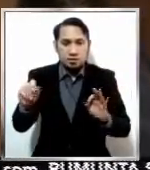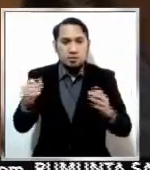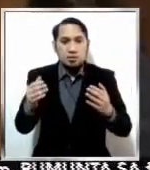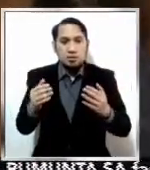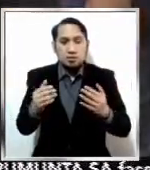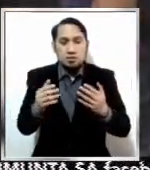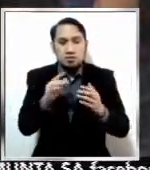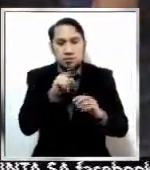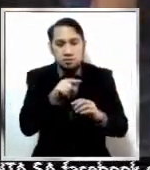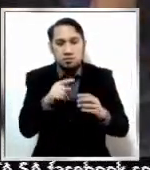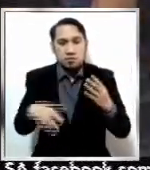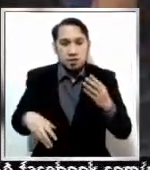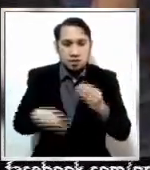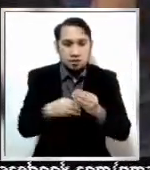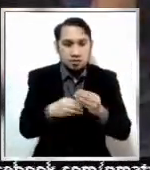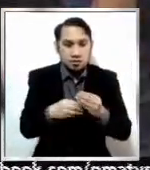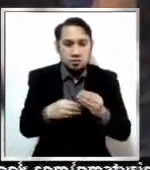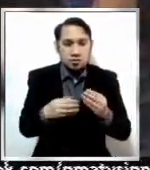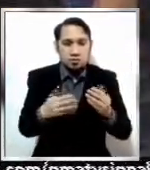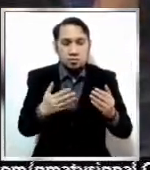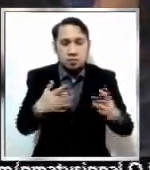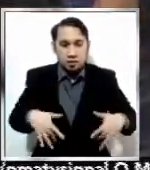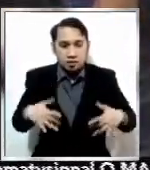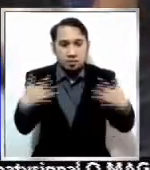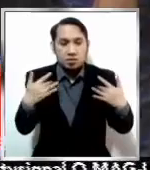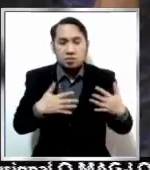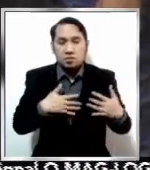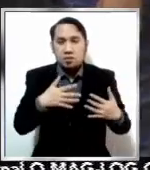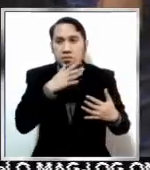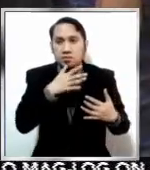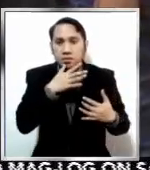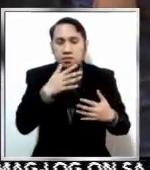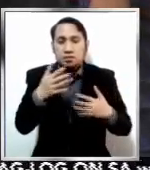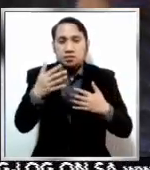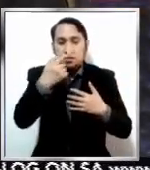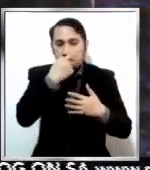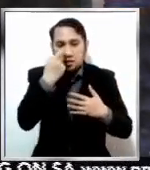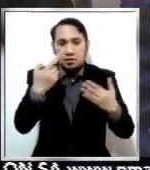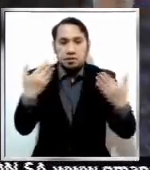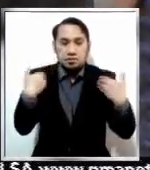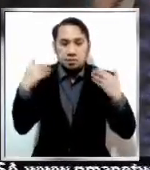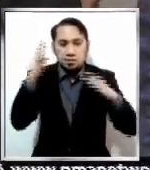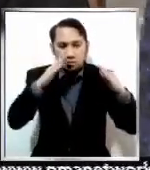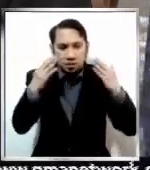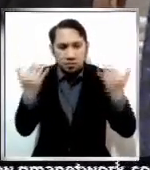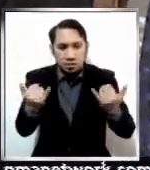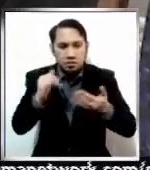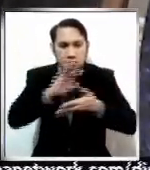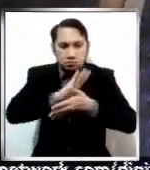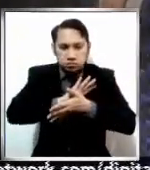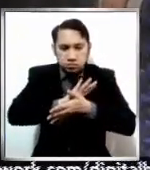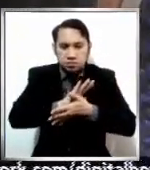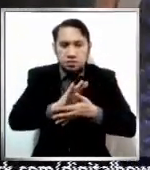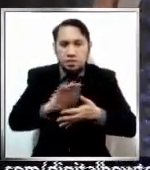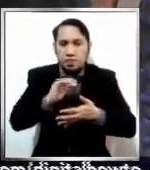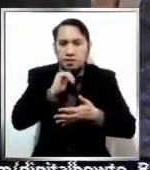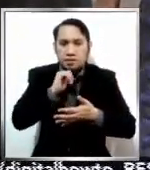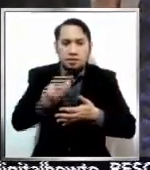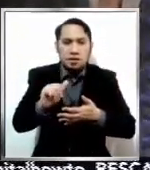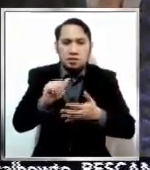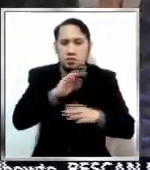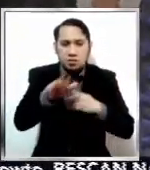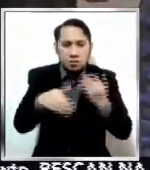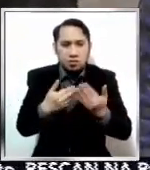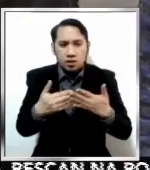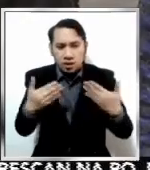buhay ng nanay ko dahil nga sa panahon pandemic ngayon, hindi naman po lahat na naibibigay may trabaho.